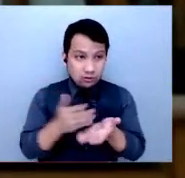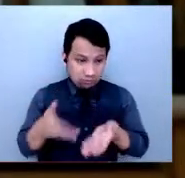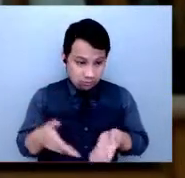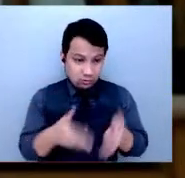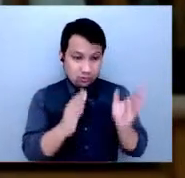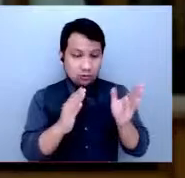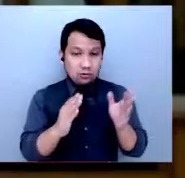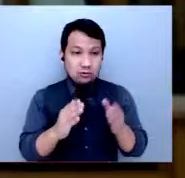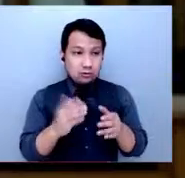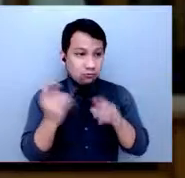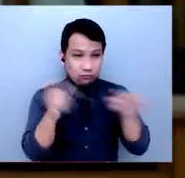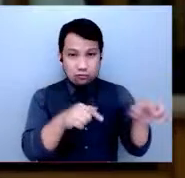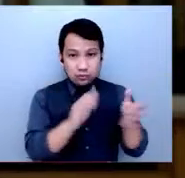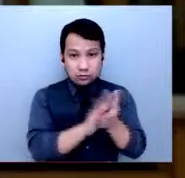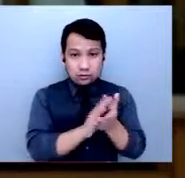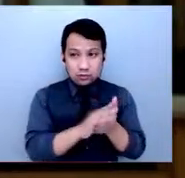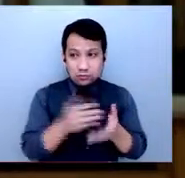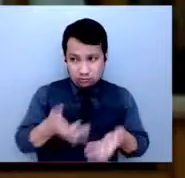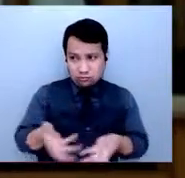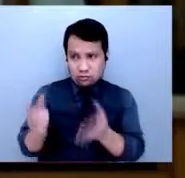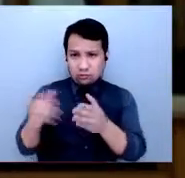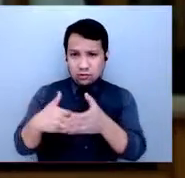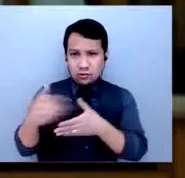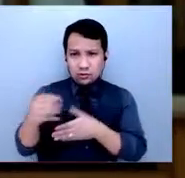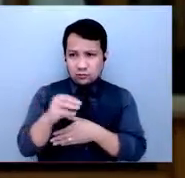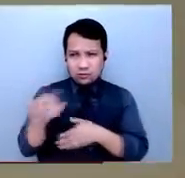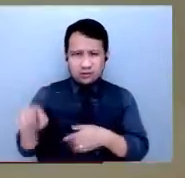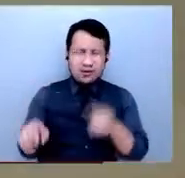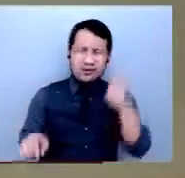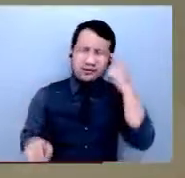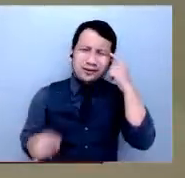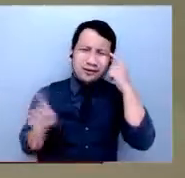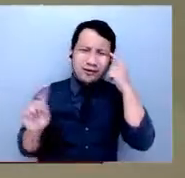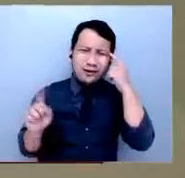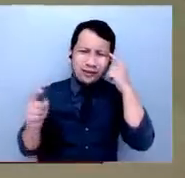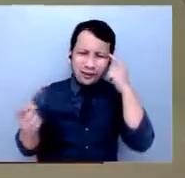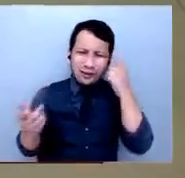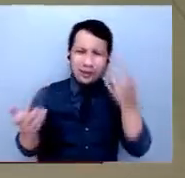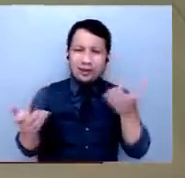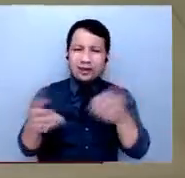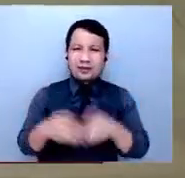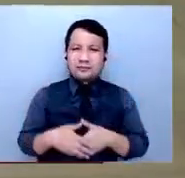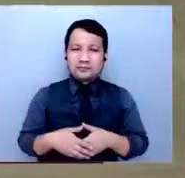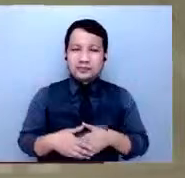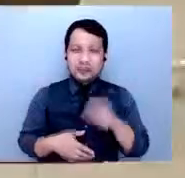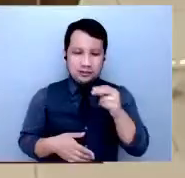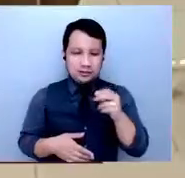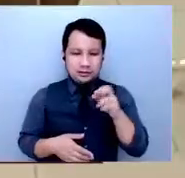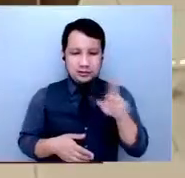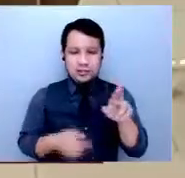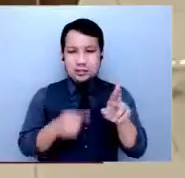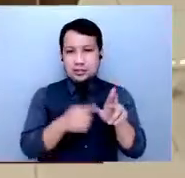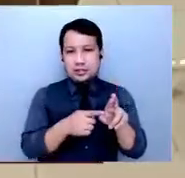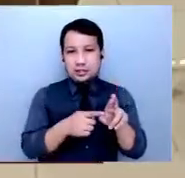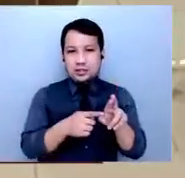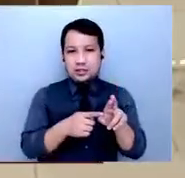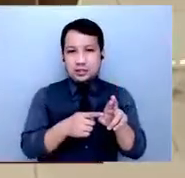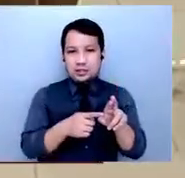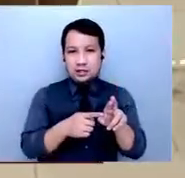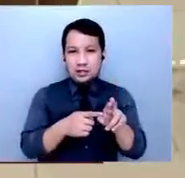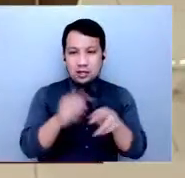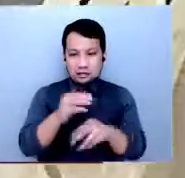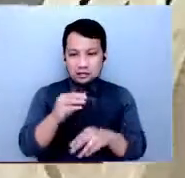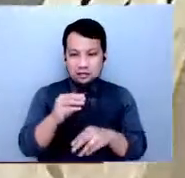natin pumunta sa mall. Anong namang klaseng thinking process yun? Ang Metro Manila Council, pinag-uusapan na